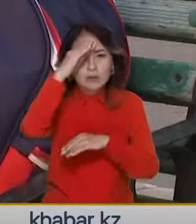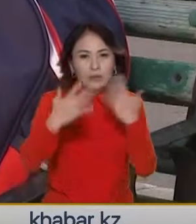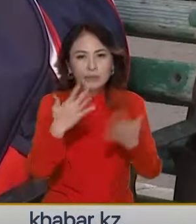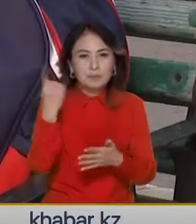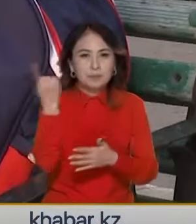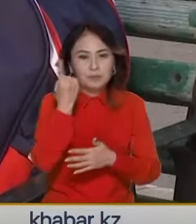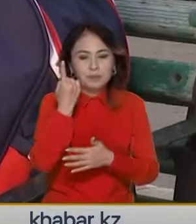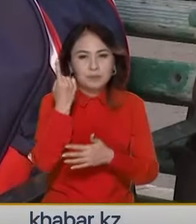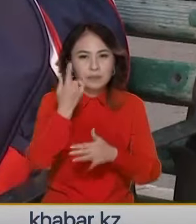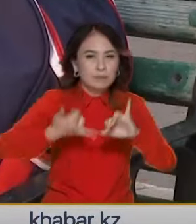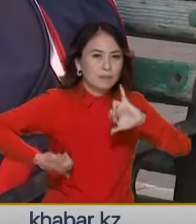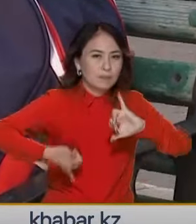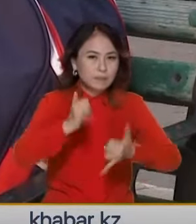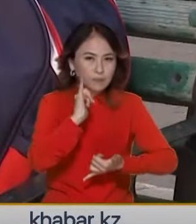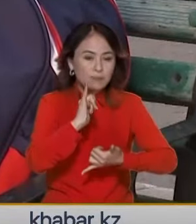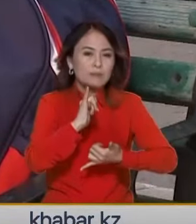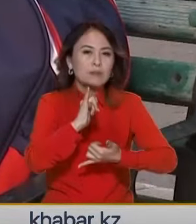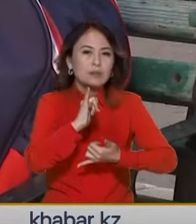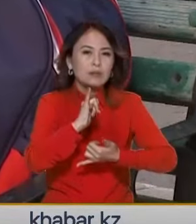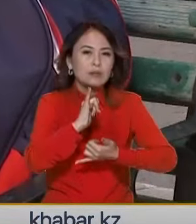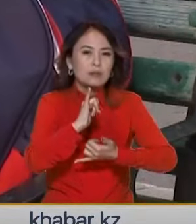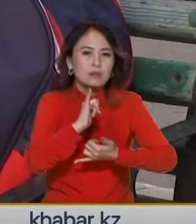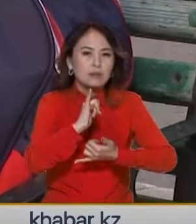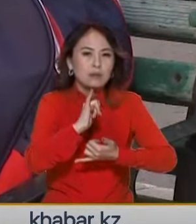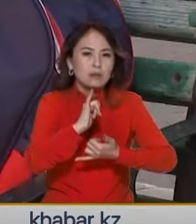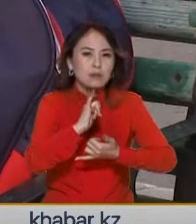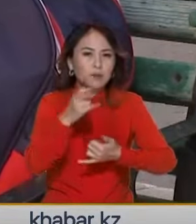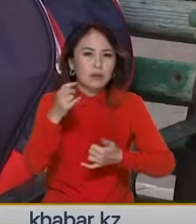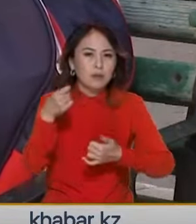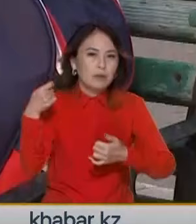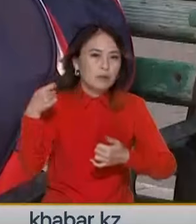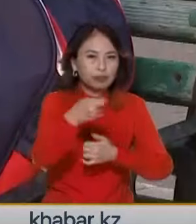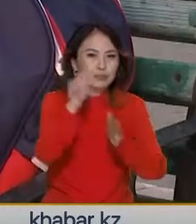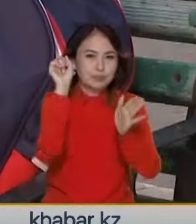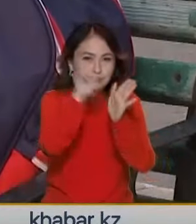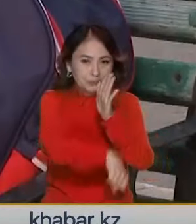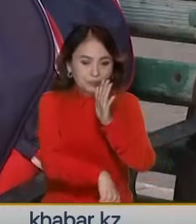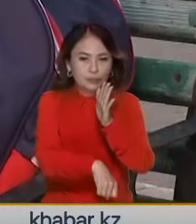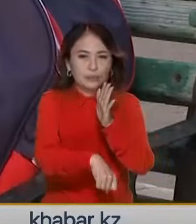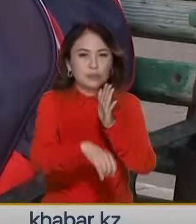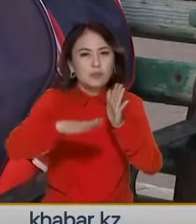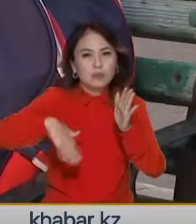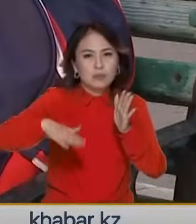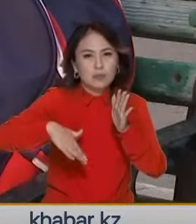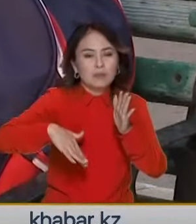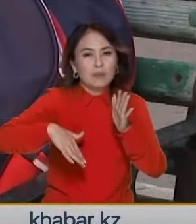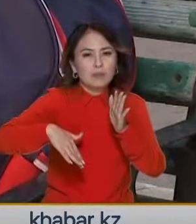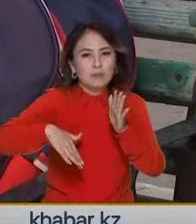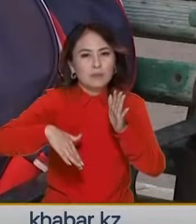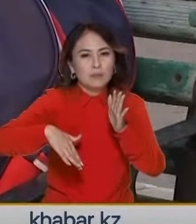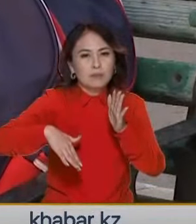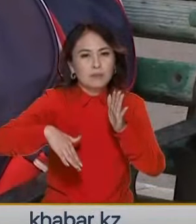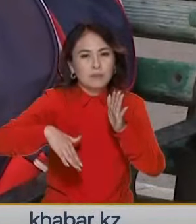бірінші тебетті, ана бір дәу адамды бірінші он пышақты алып өлтіру керек та. Сосын